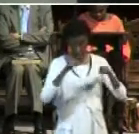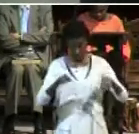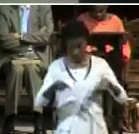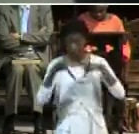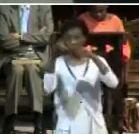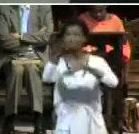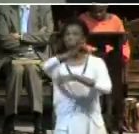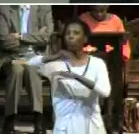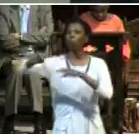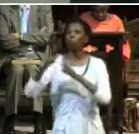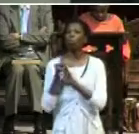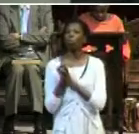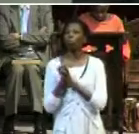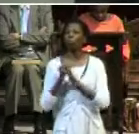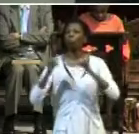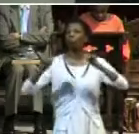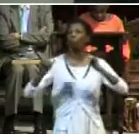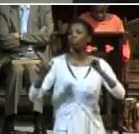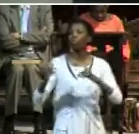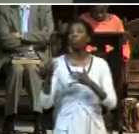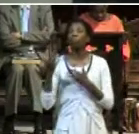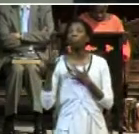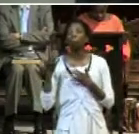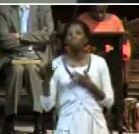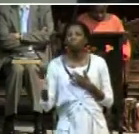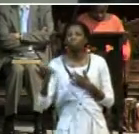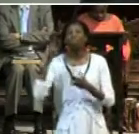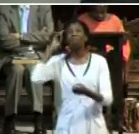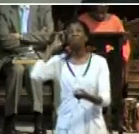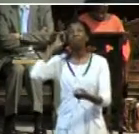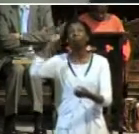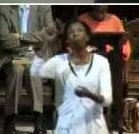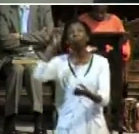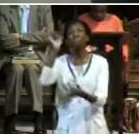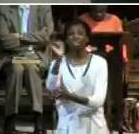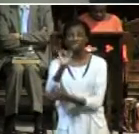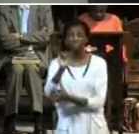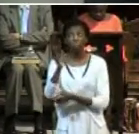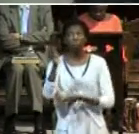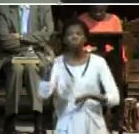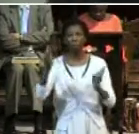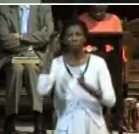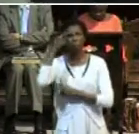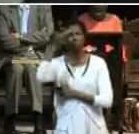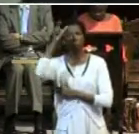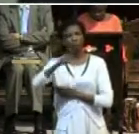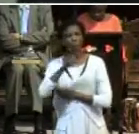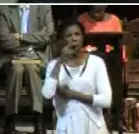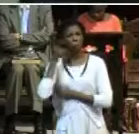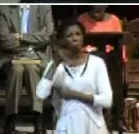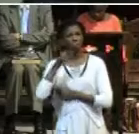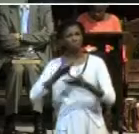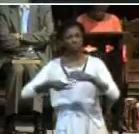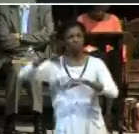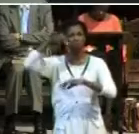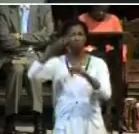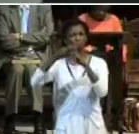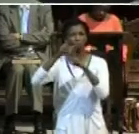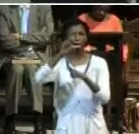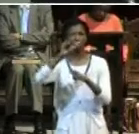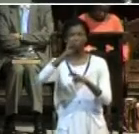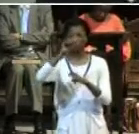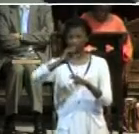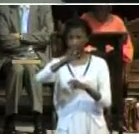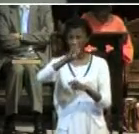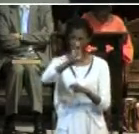vous lisez d'autres textes, il semblerait que ce banquet soit donné en l'honneur de Lazare ressuscité. Et voilà, un homme, et il